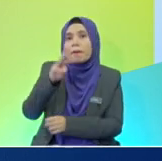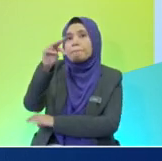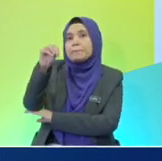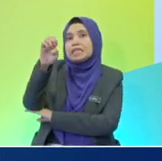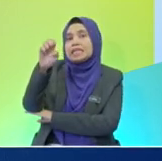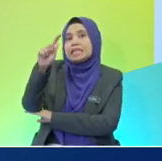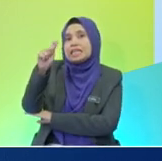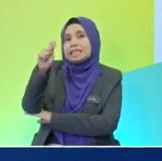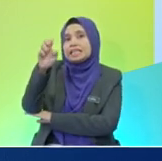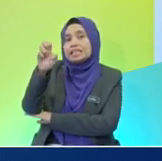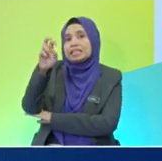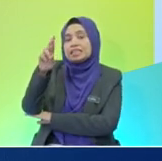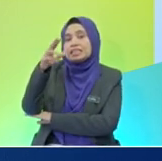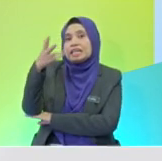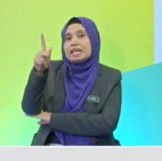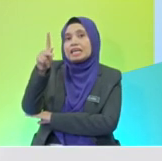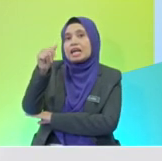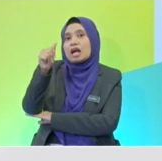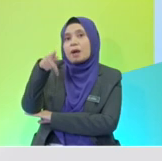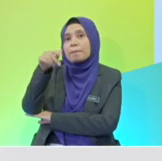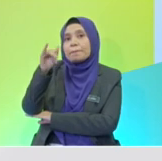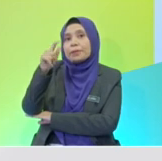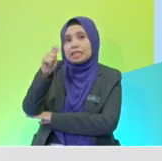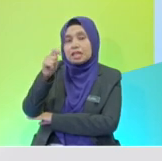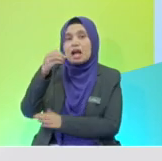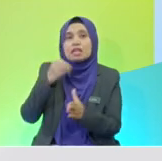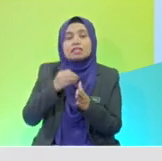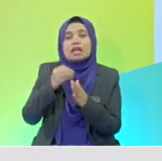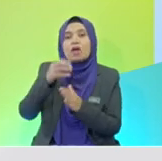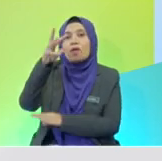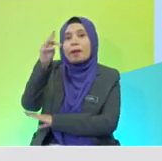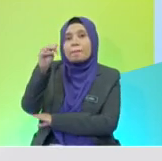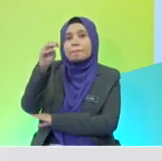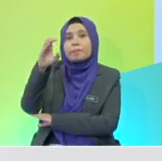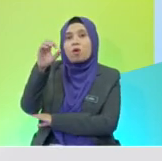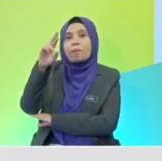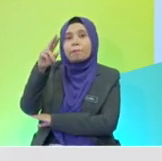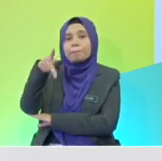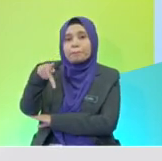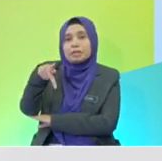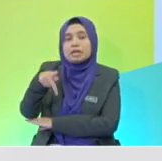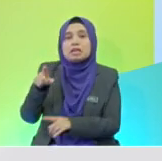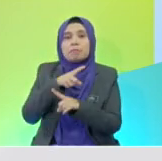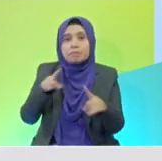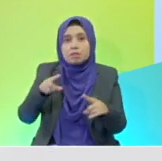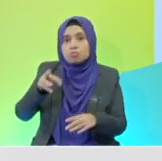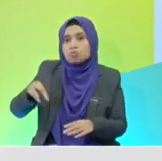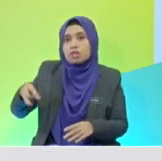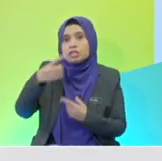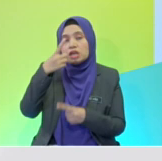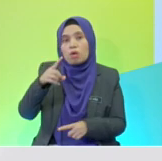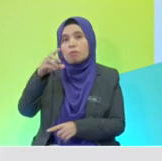ataupun dalam bahasa Inggris itu adalah empro Oke tapi murid jawab Kapik saja